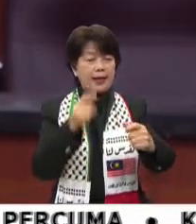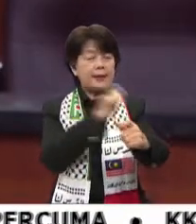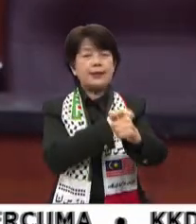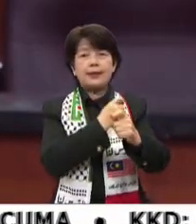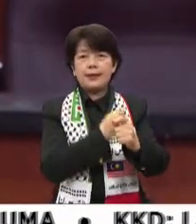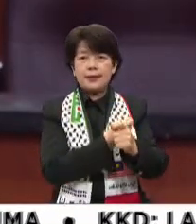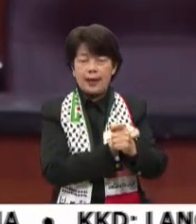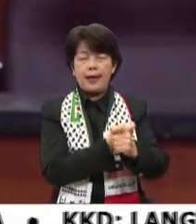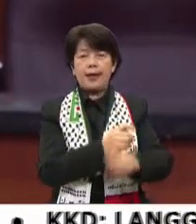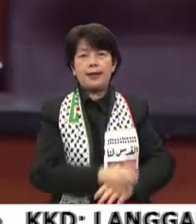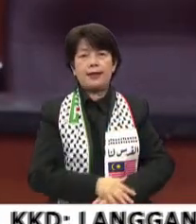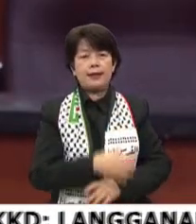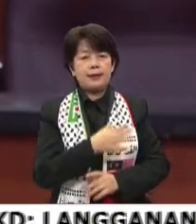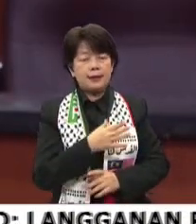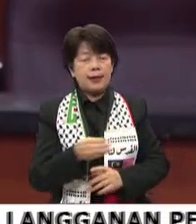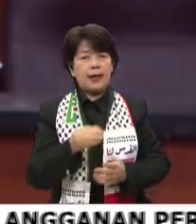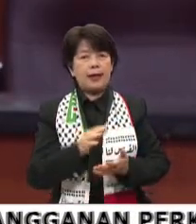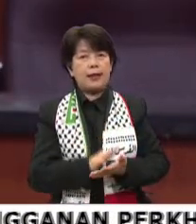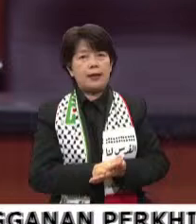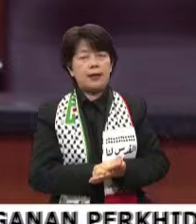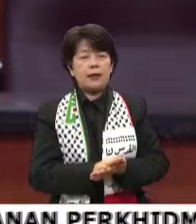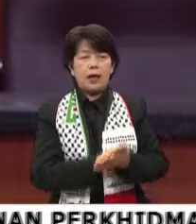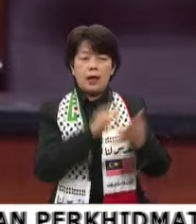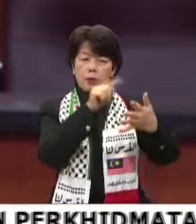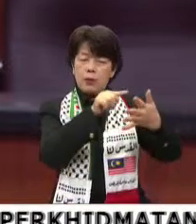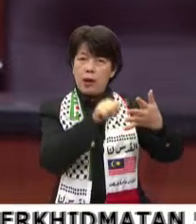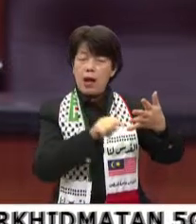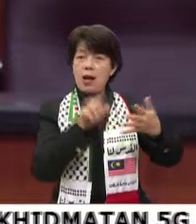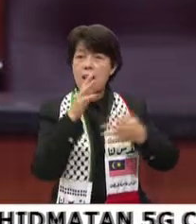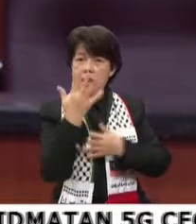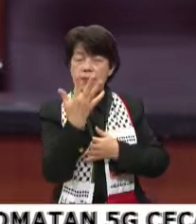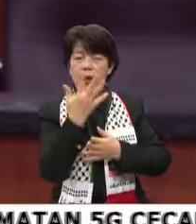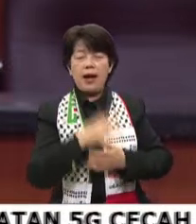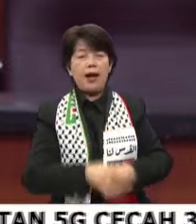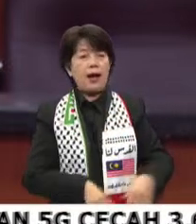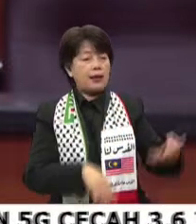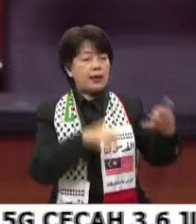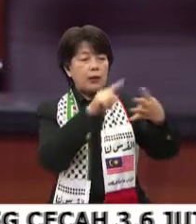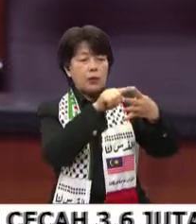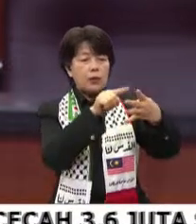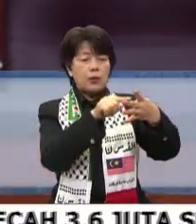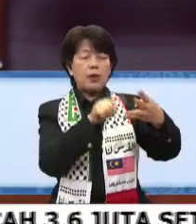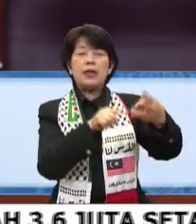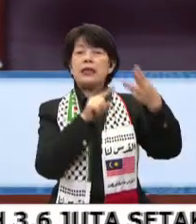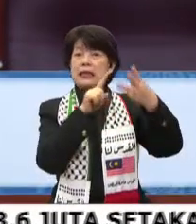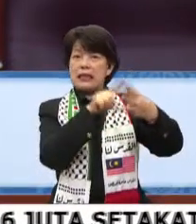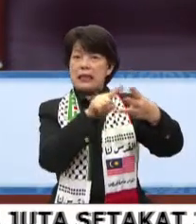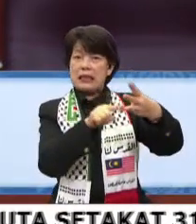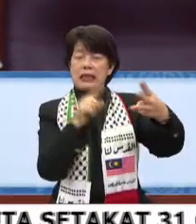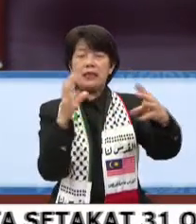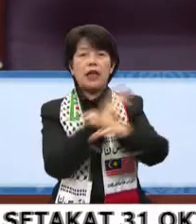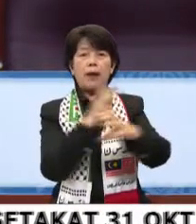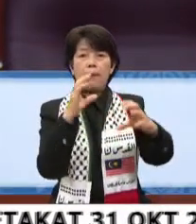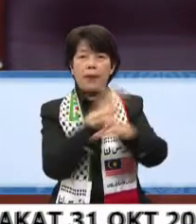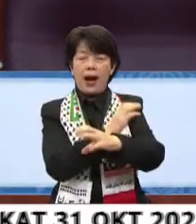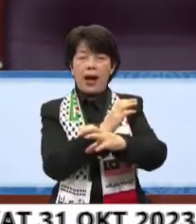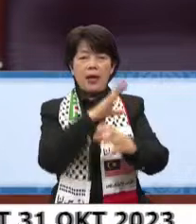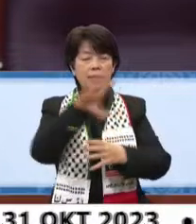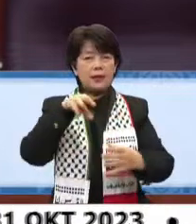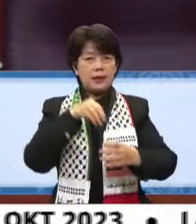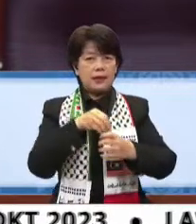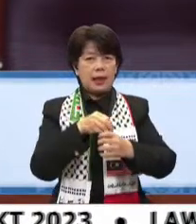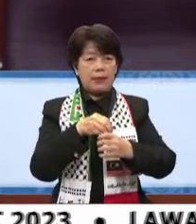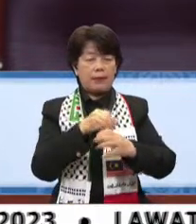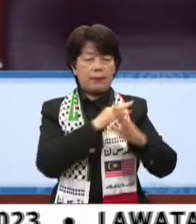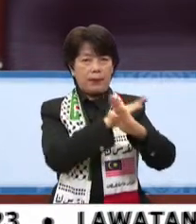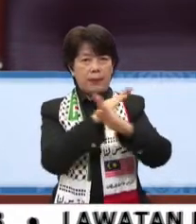di samping mengimbangi trai lima ataupun tiga tenaga yang cabaran iaitu yang merangkumi jaminan